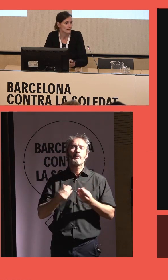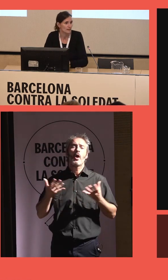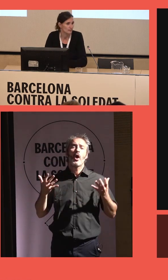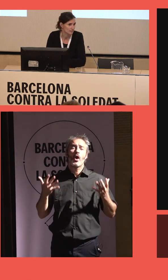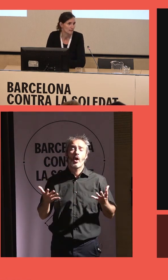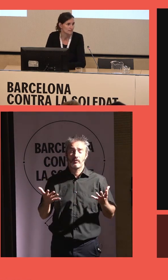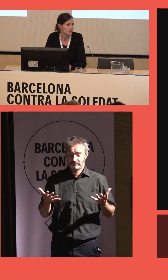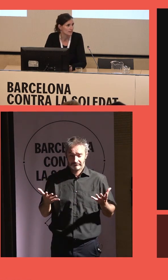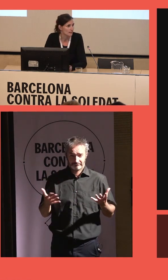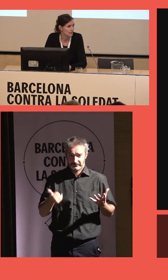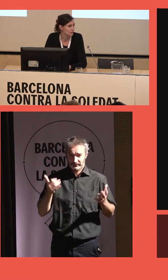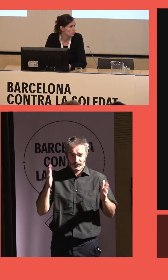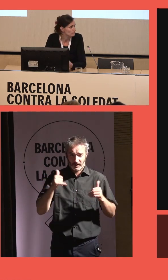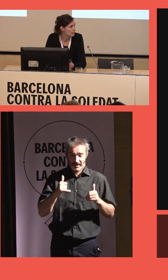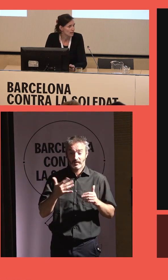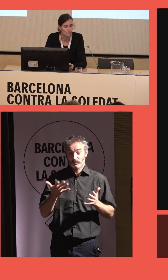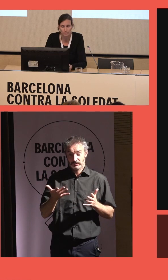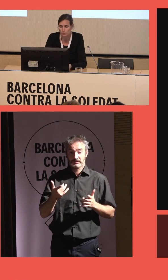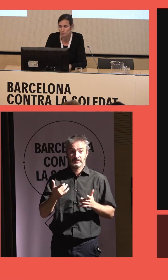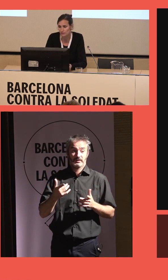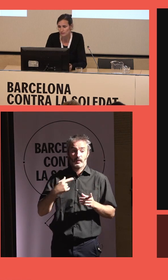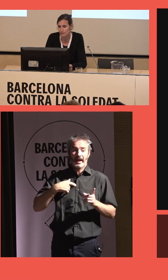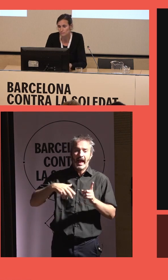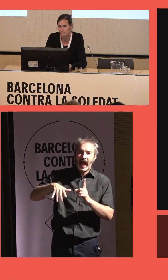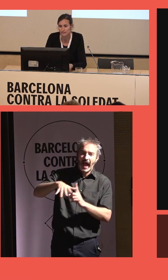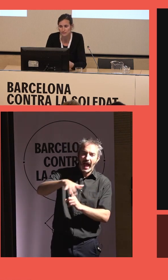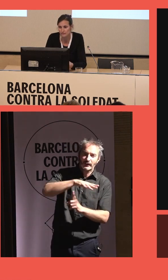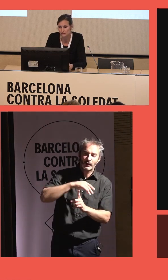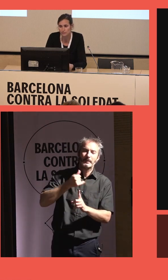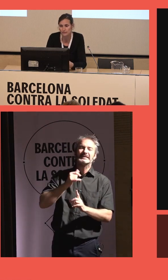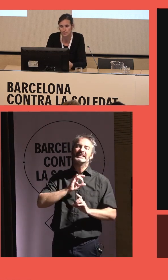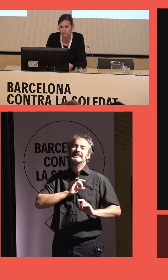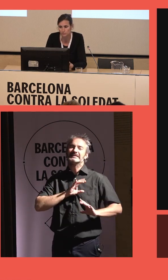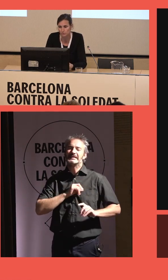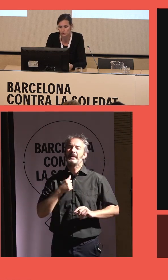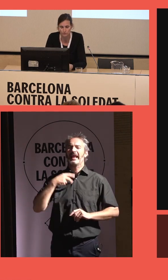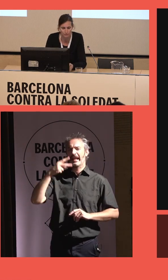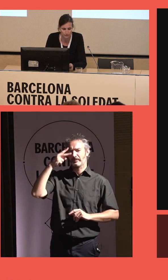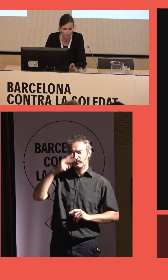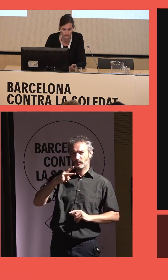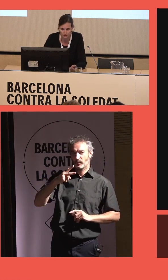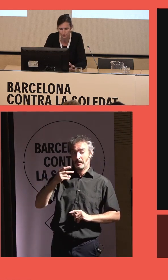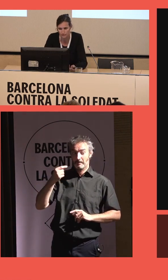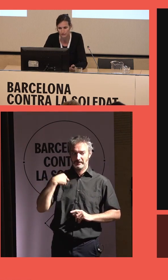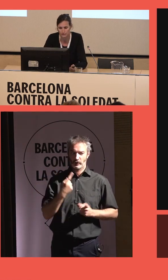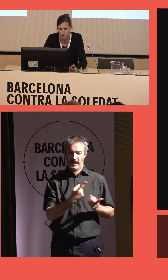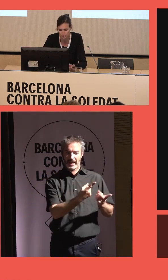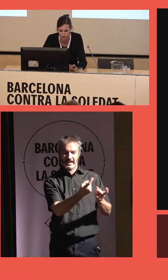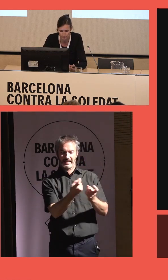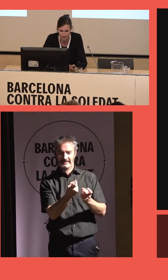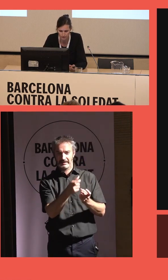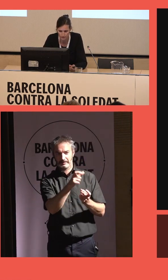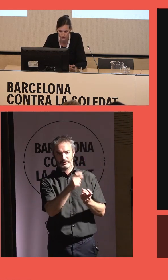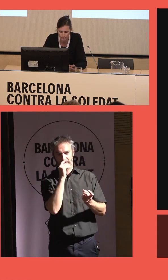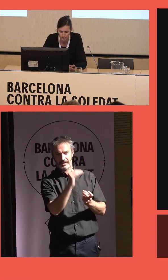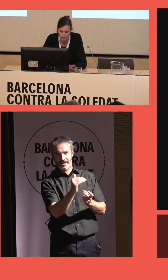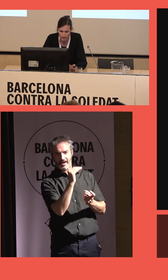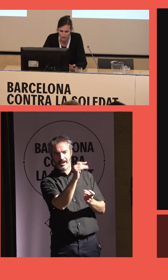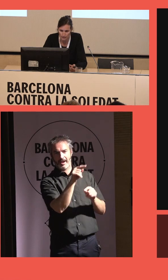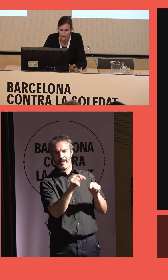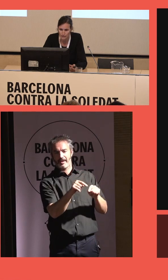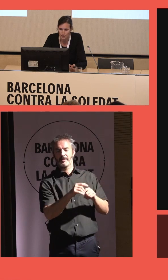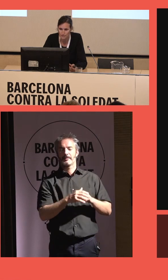l'única manera gràcies a comptar amb entorns que siguin molt més sensibles i respectuosos amb aquestes necessitats de les persones grans